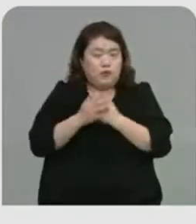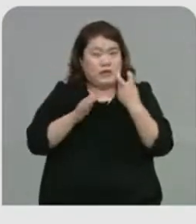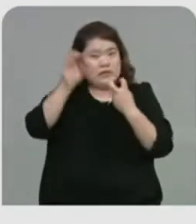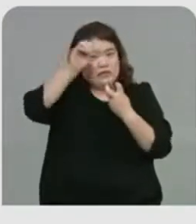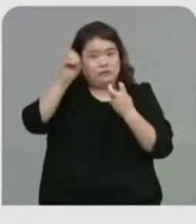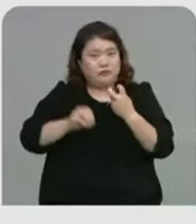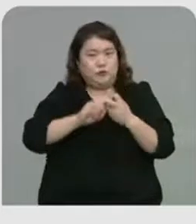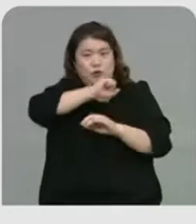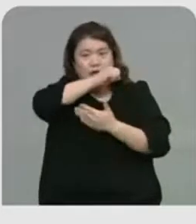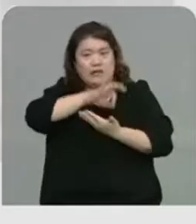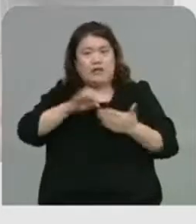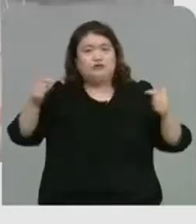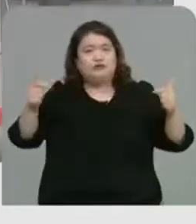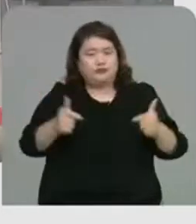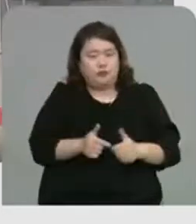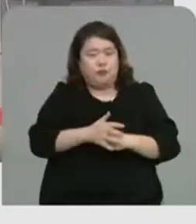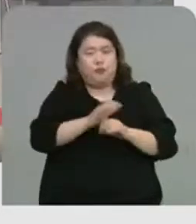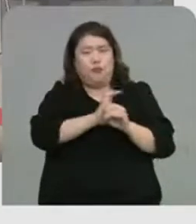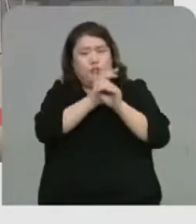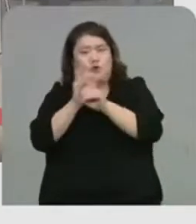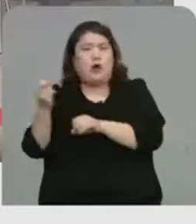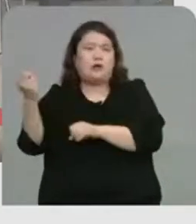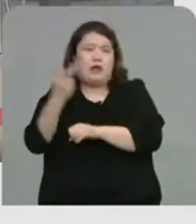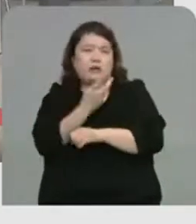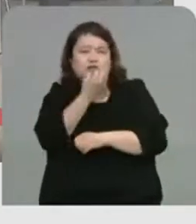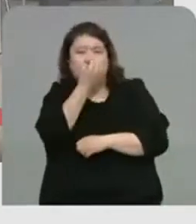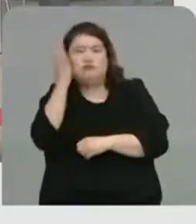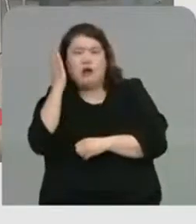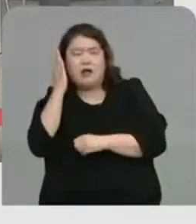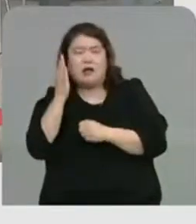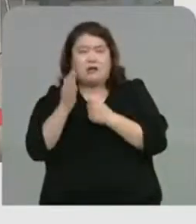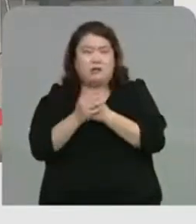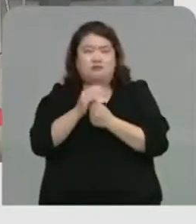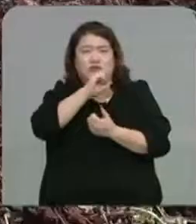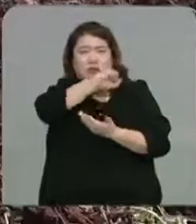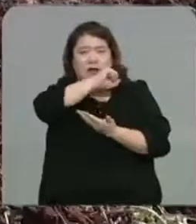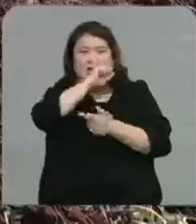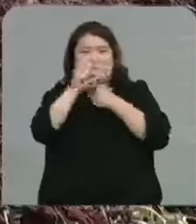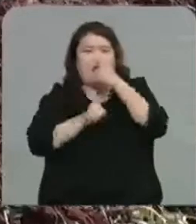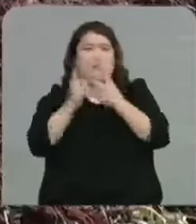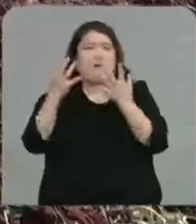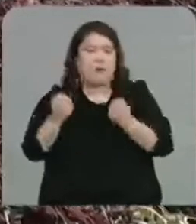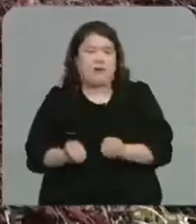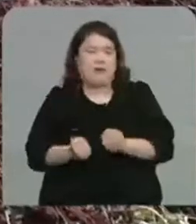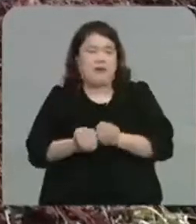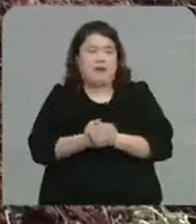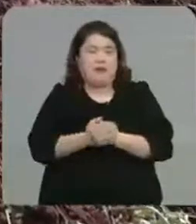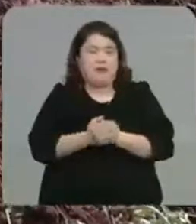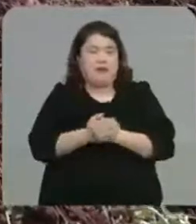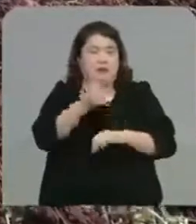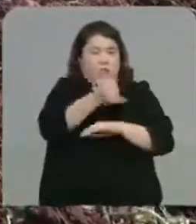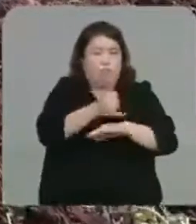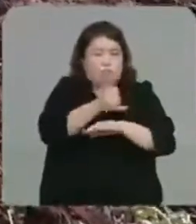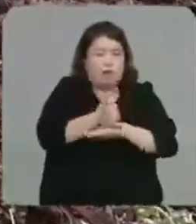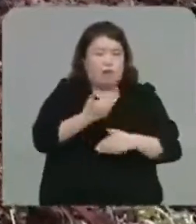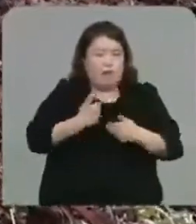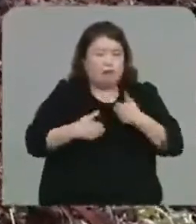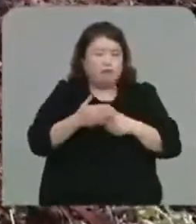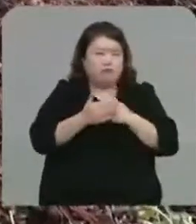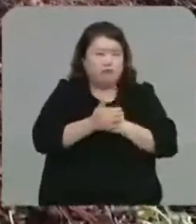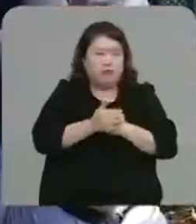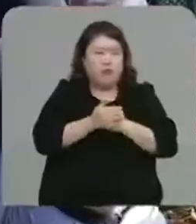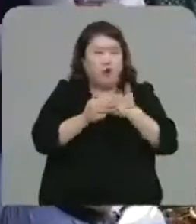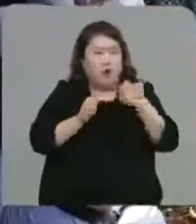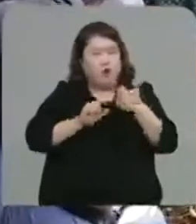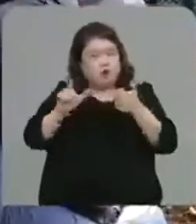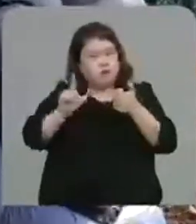삭감되는 데다 그러나 1구 재 확산으로 이용이 크게 늘었기 때문입니다 농민들은 영농 기간이 상반기보다 50일 이상